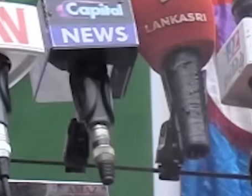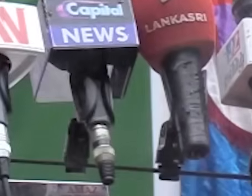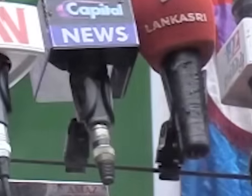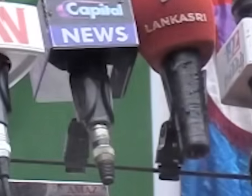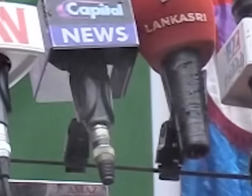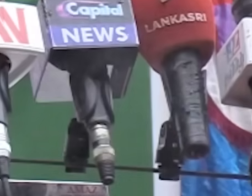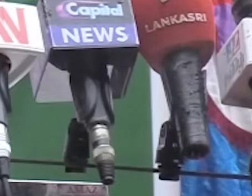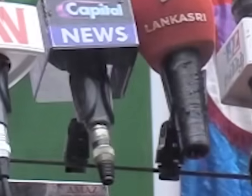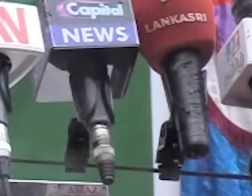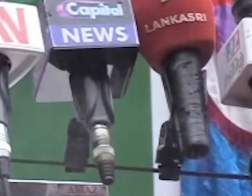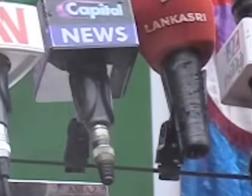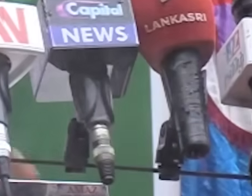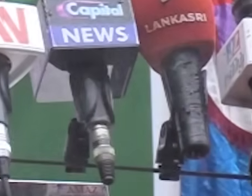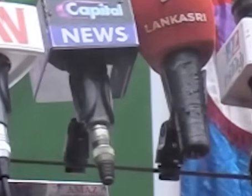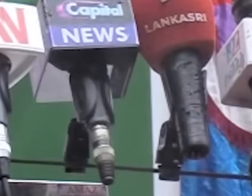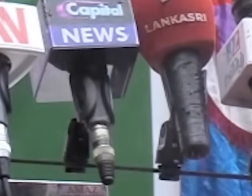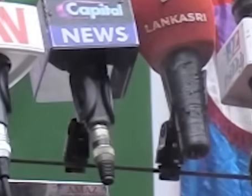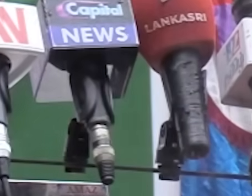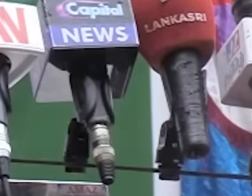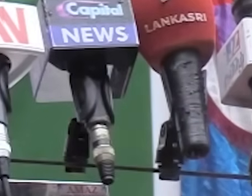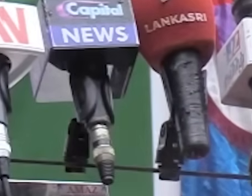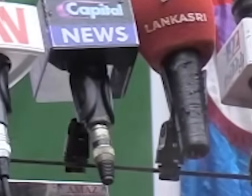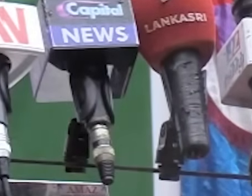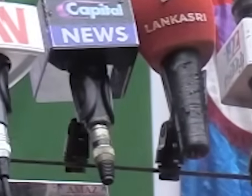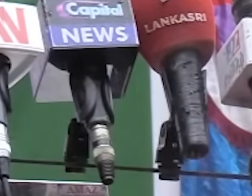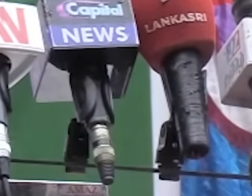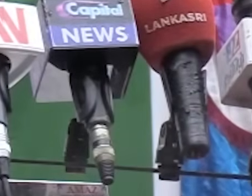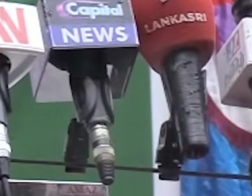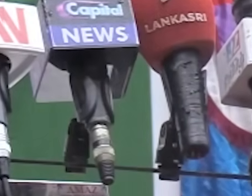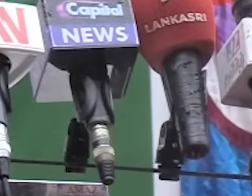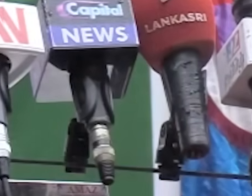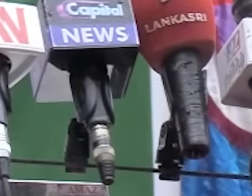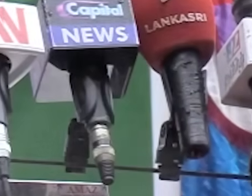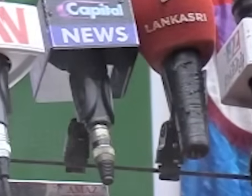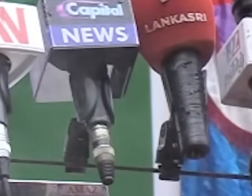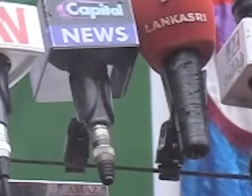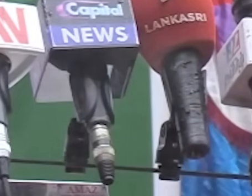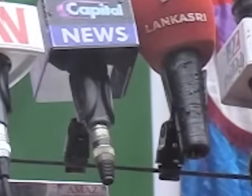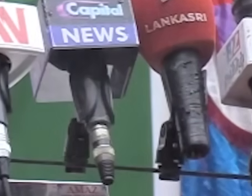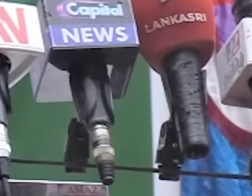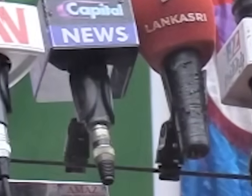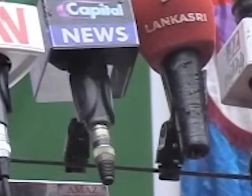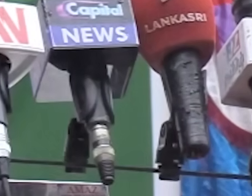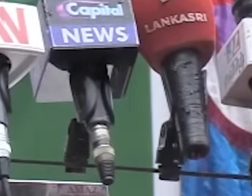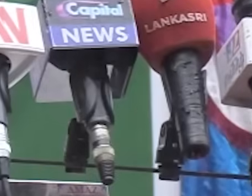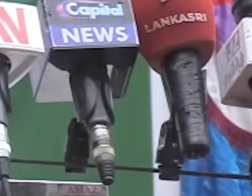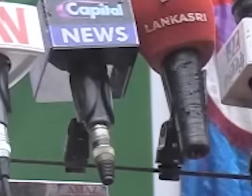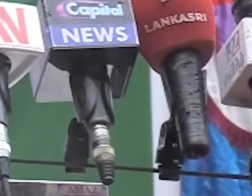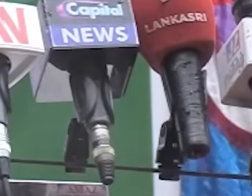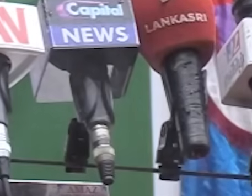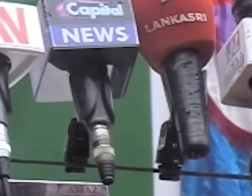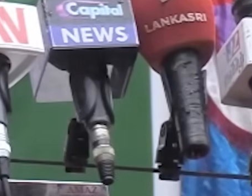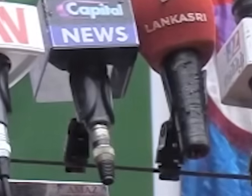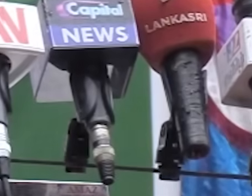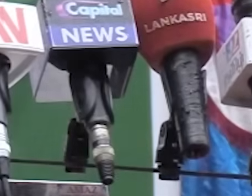தான் இருக்கும். ஆனால் தமிழ் தேசியம் என்பது உணர்வு மூலமாக, உணர்வு மூலமாக,